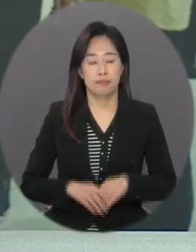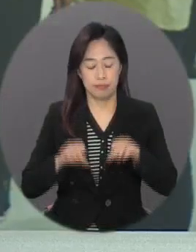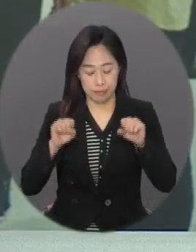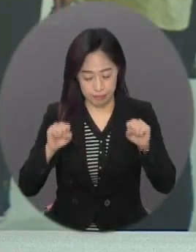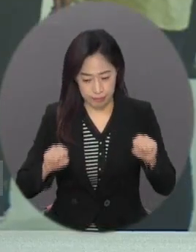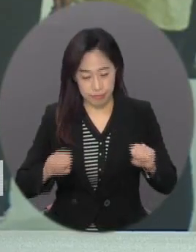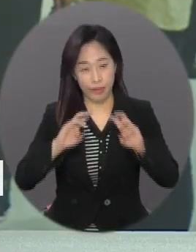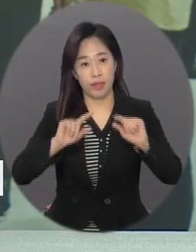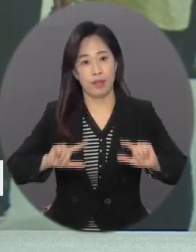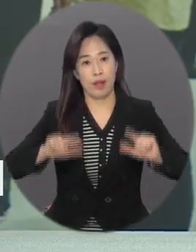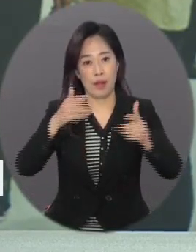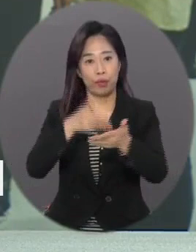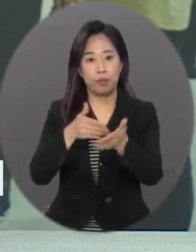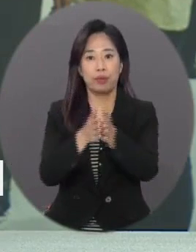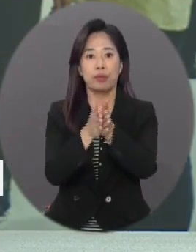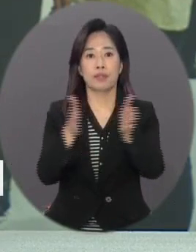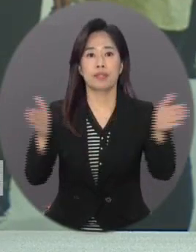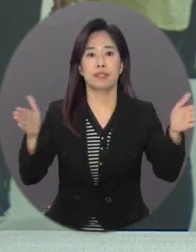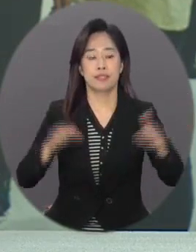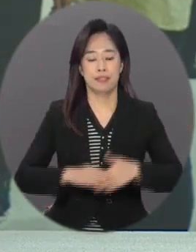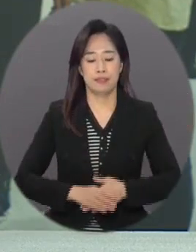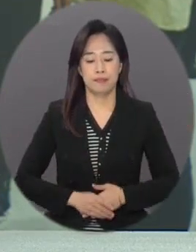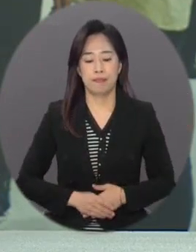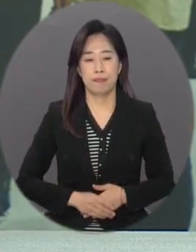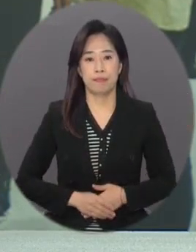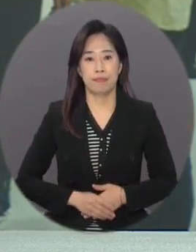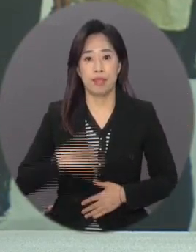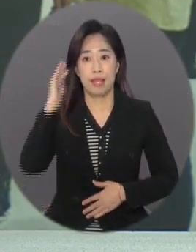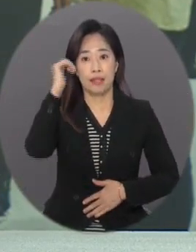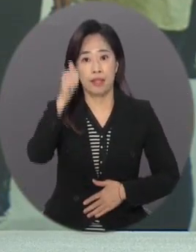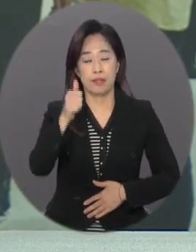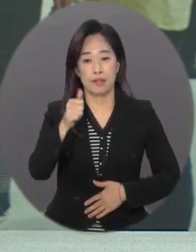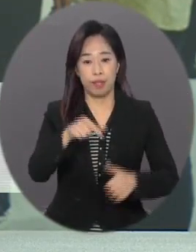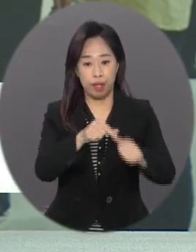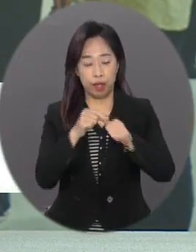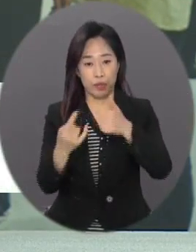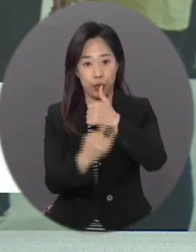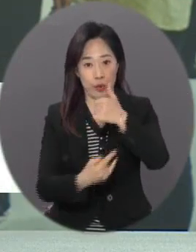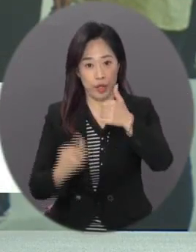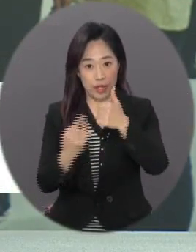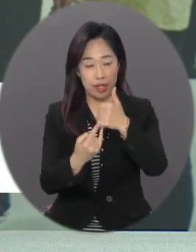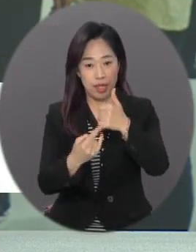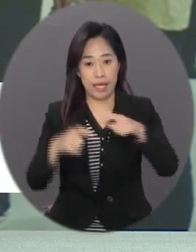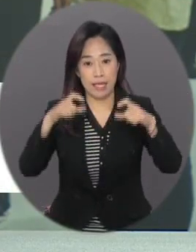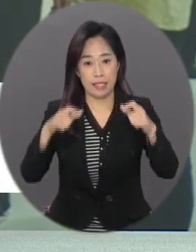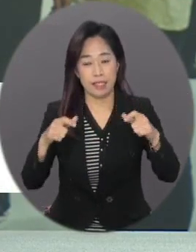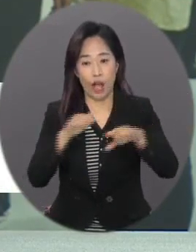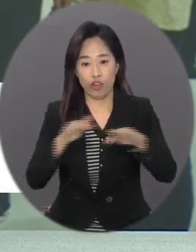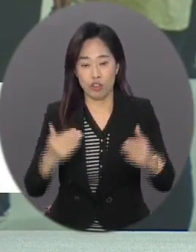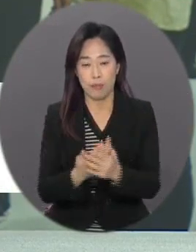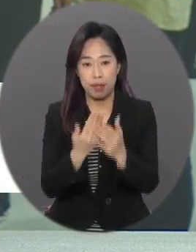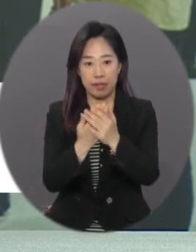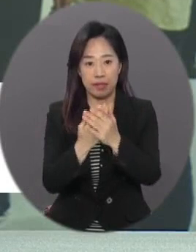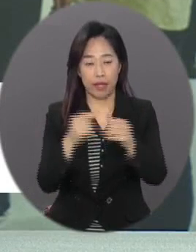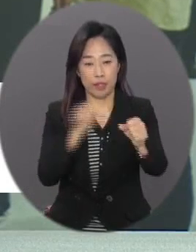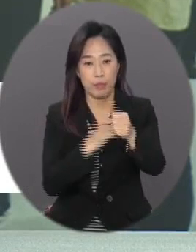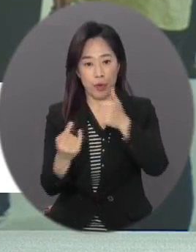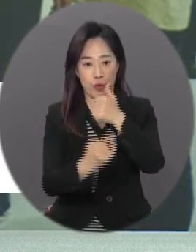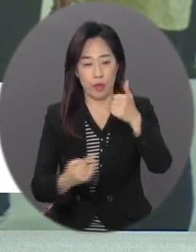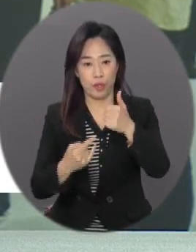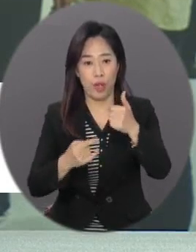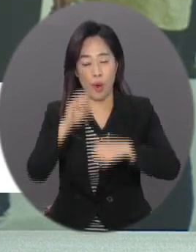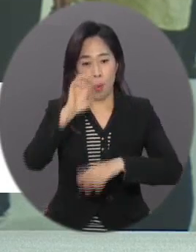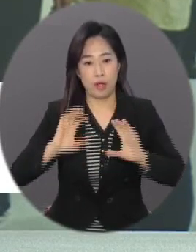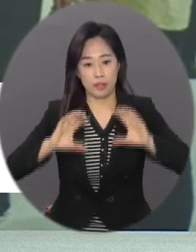토요일 mbc 뉴스데스크 광주 전남권 소식입니다 대통령직인수위원회 지역 균형발전 특기가 광주